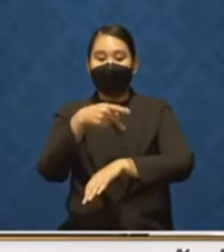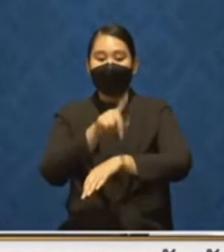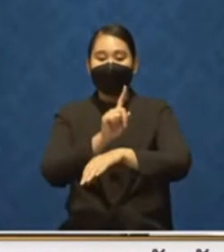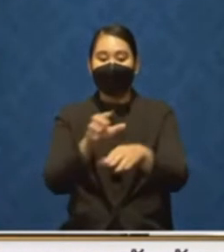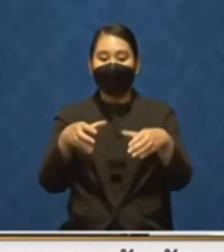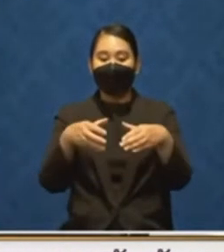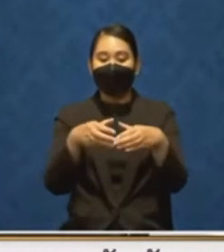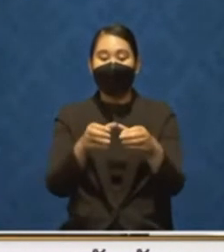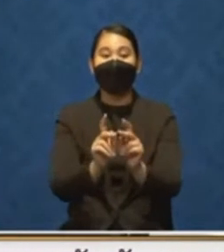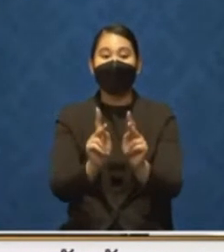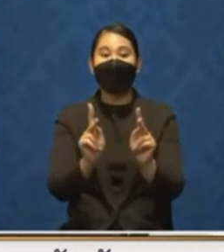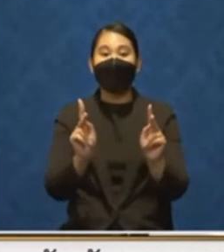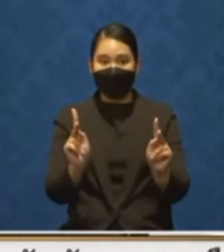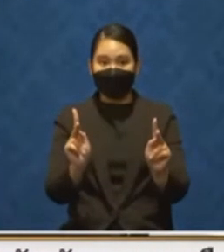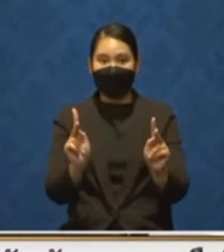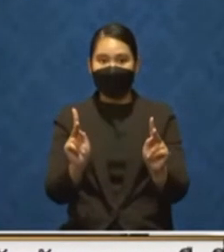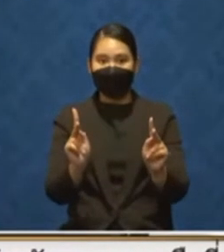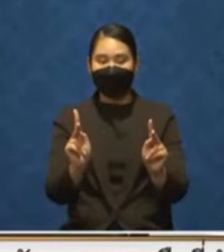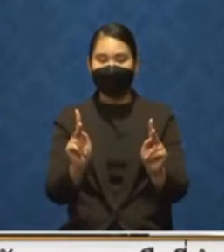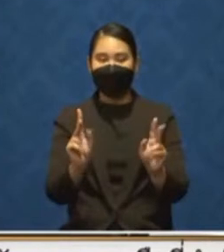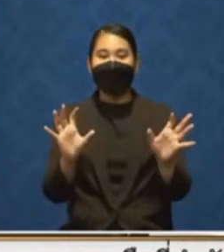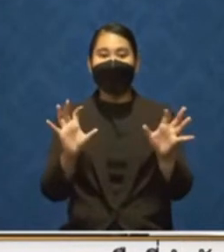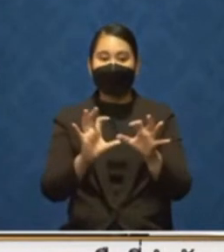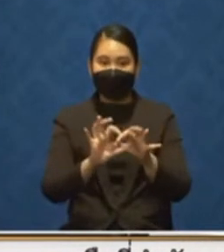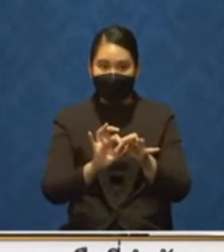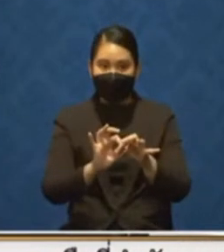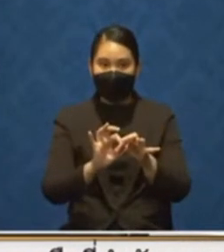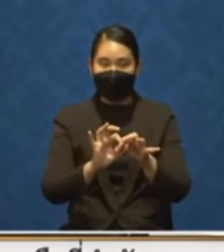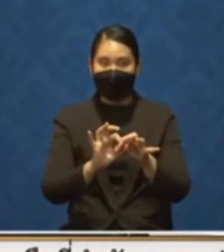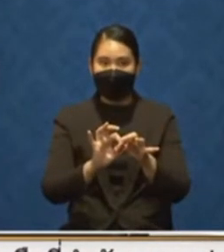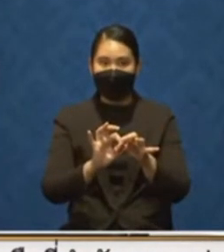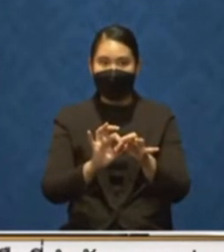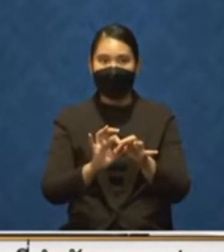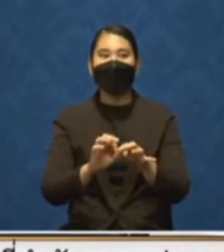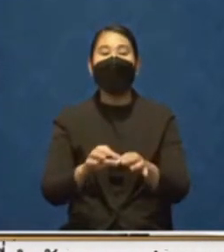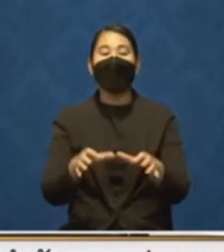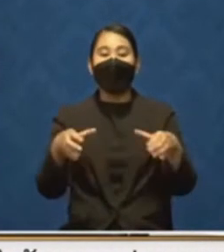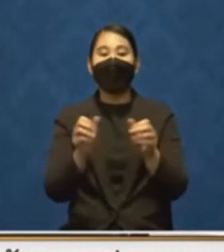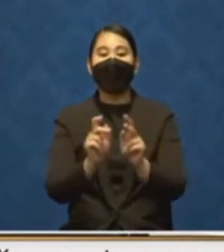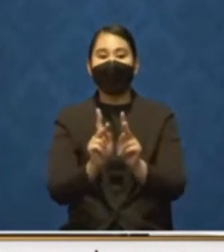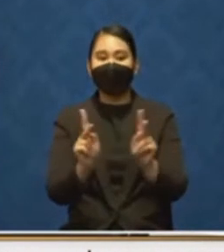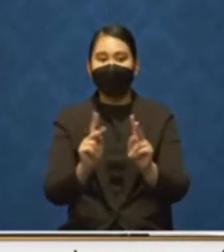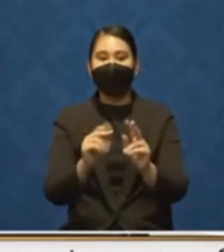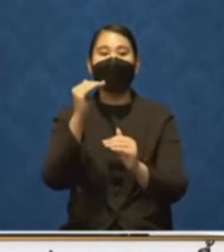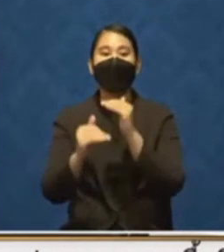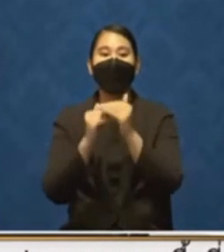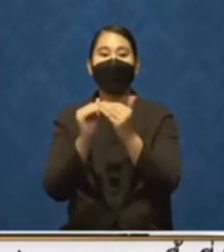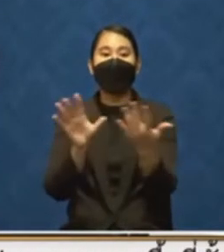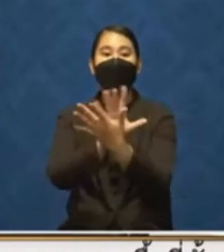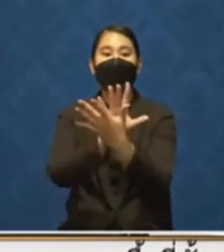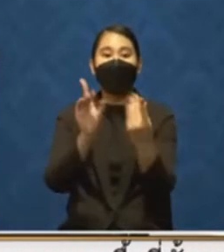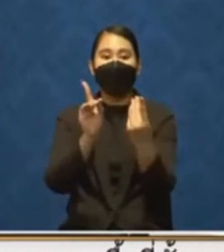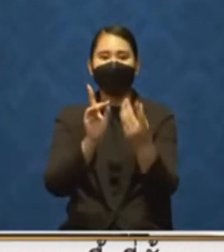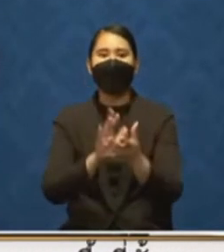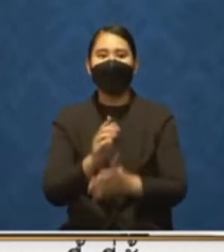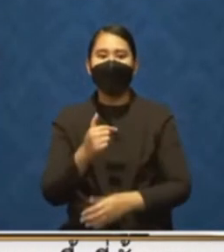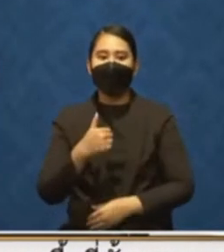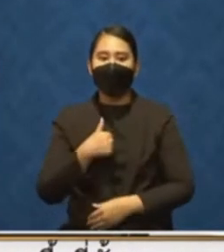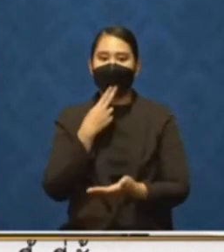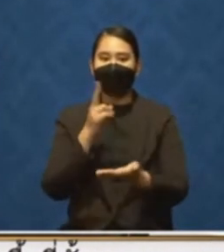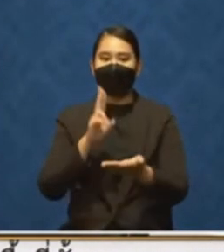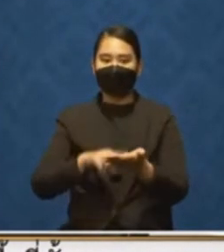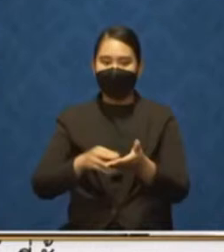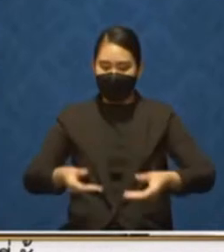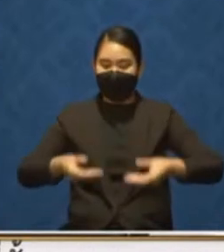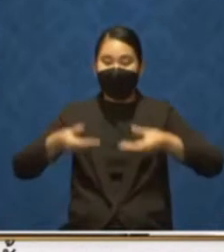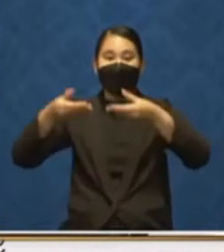ที่เกี่ยวข้องโดยตรงก็คือกรรมาธิการพัฒนาสังคมนั่นแหละครับผมก็ส่งรายงานเล่ม